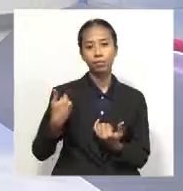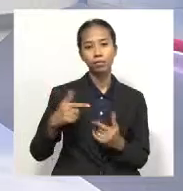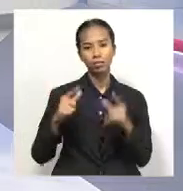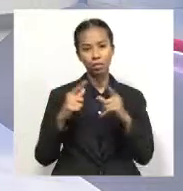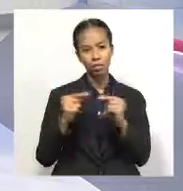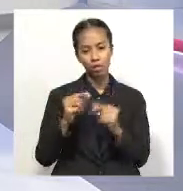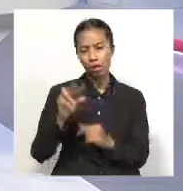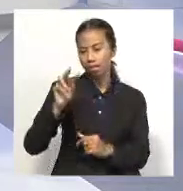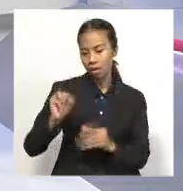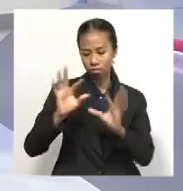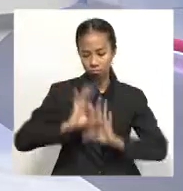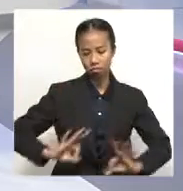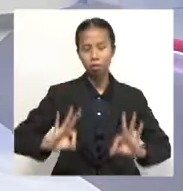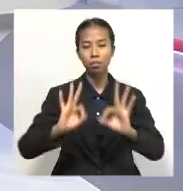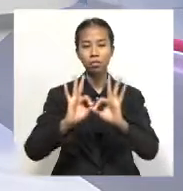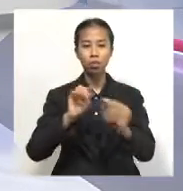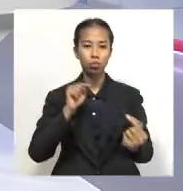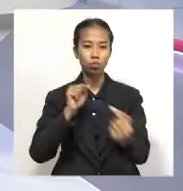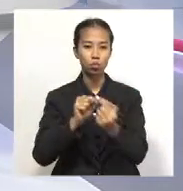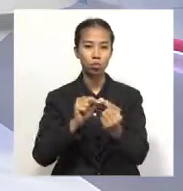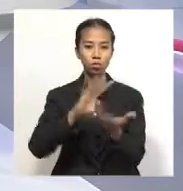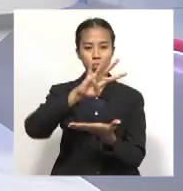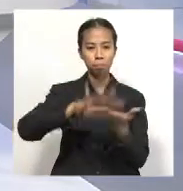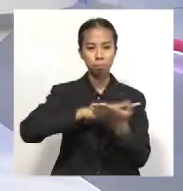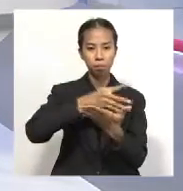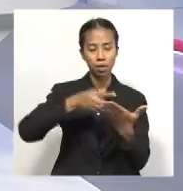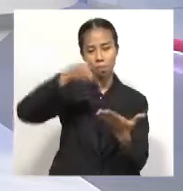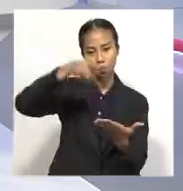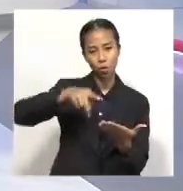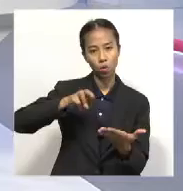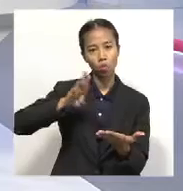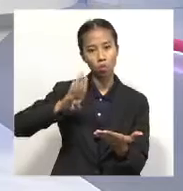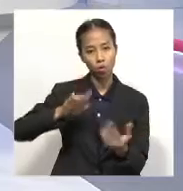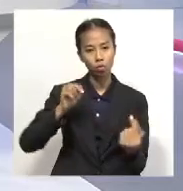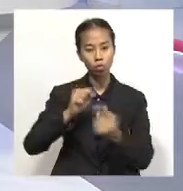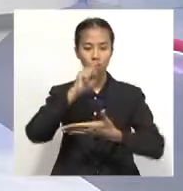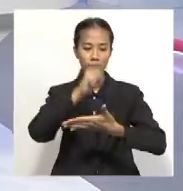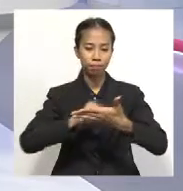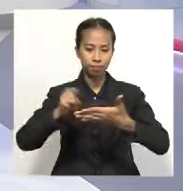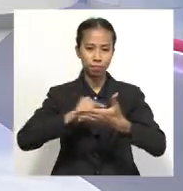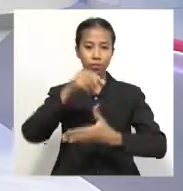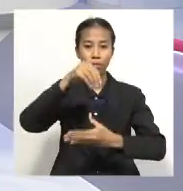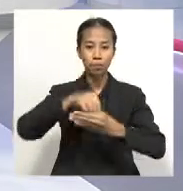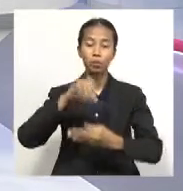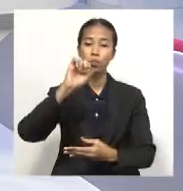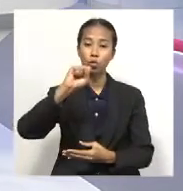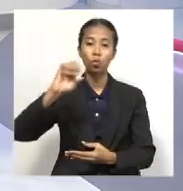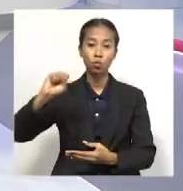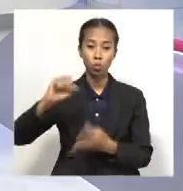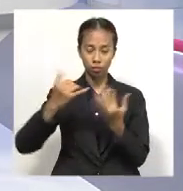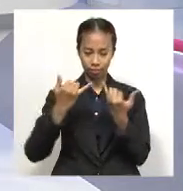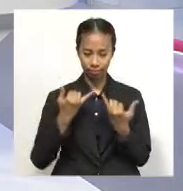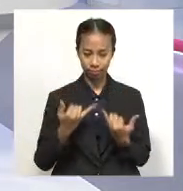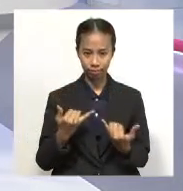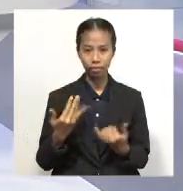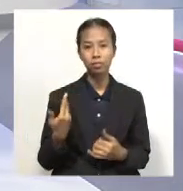วันนี้มีอีกนัดหมายสำคัญค่ะเกี่ยวกับร่างพรบ.พระราชบัญญัติประกอบรัฐธรรมนูญว่าด้วยการเลือกตั้งส.ส.โดยวันนี้นะคะตุลาการ